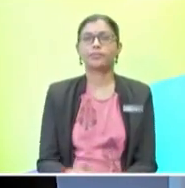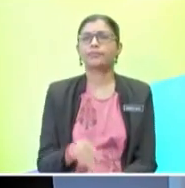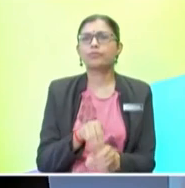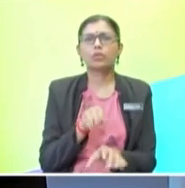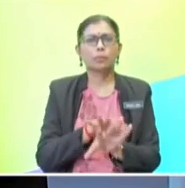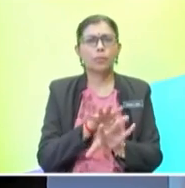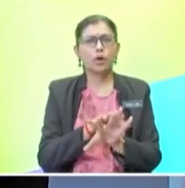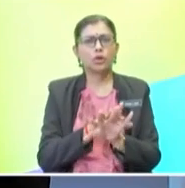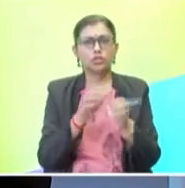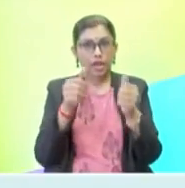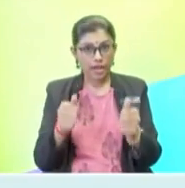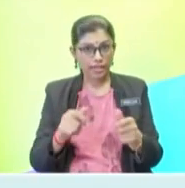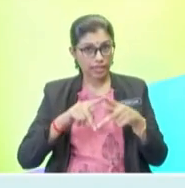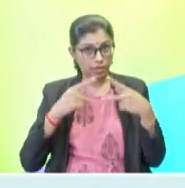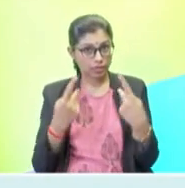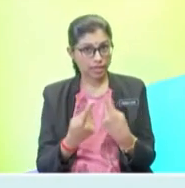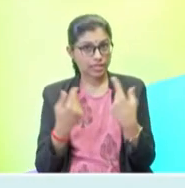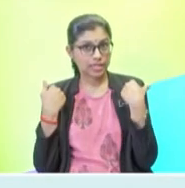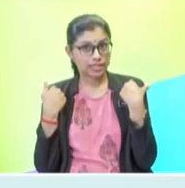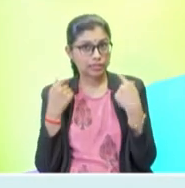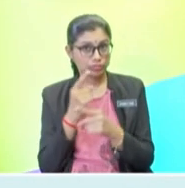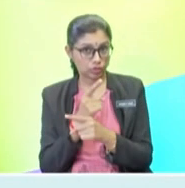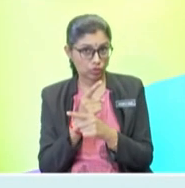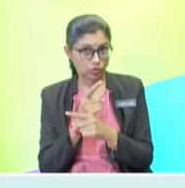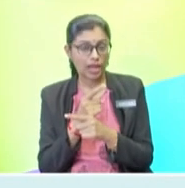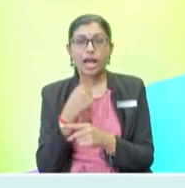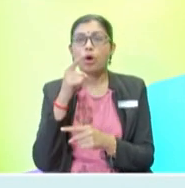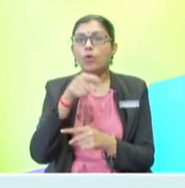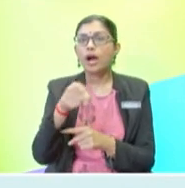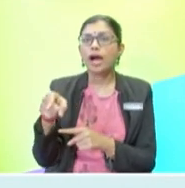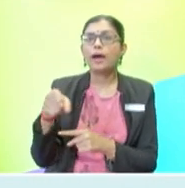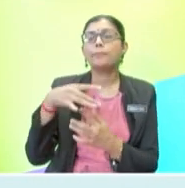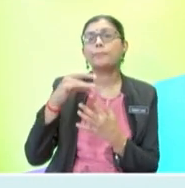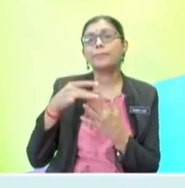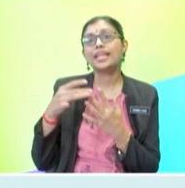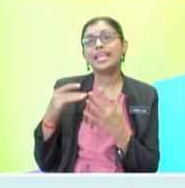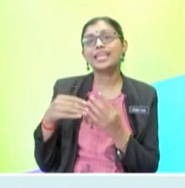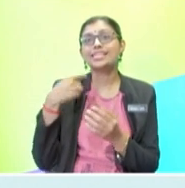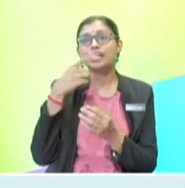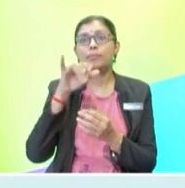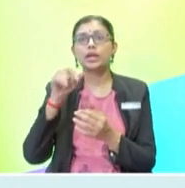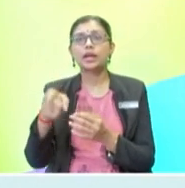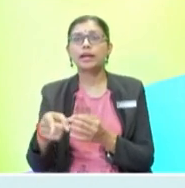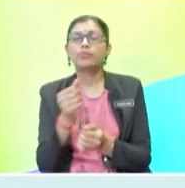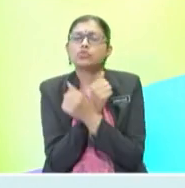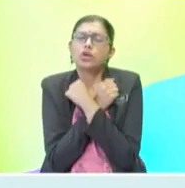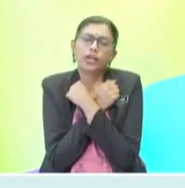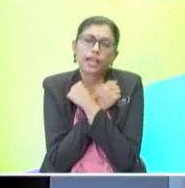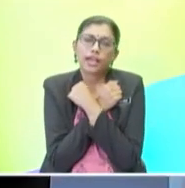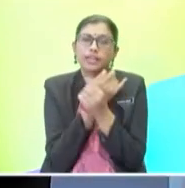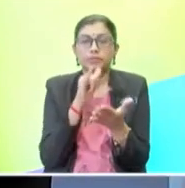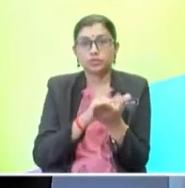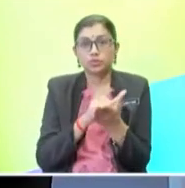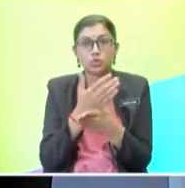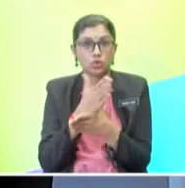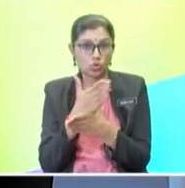mereka akan pilih seorang ahli keluarga yang paling mereka sayang. dan mereka akan kongsikan dengan kita melalui peta buih